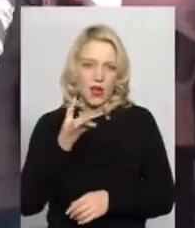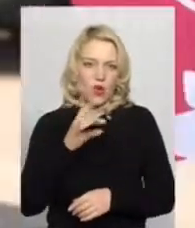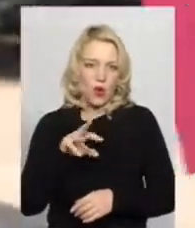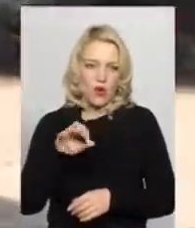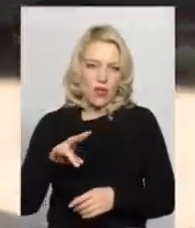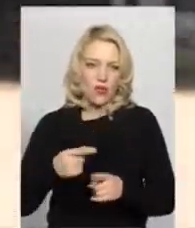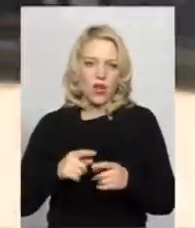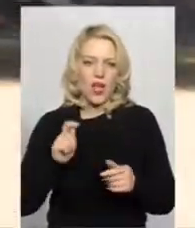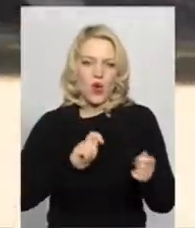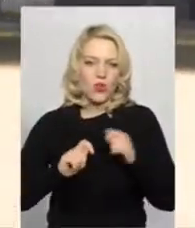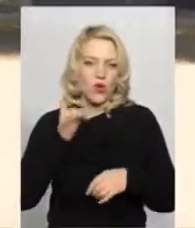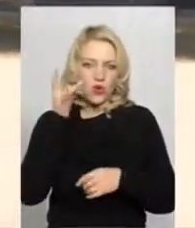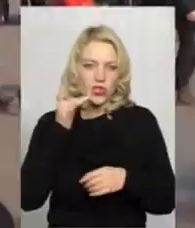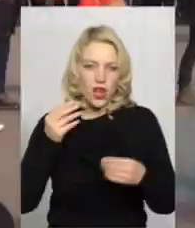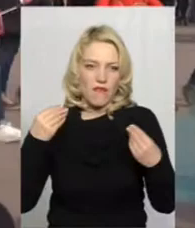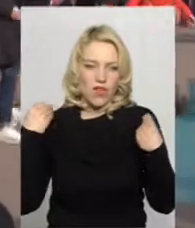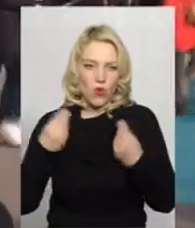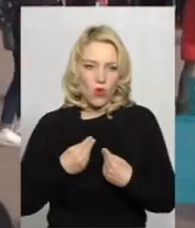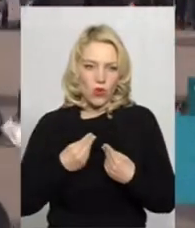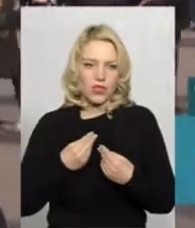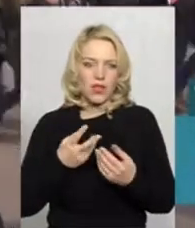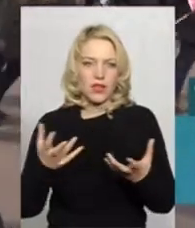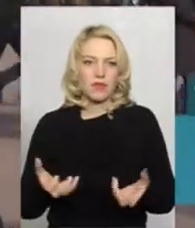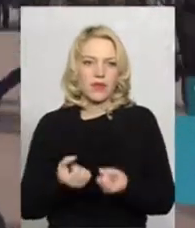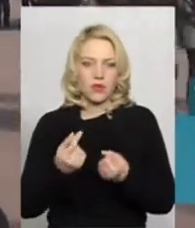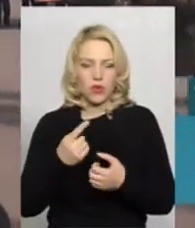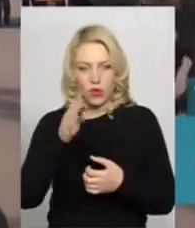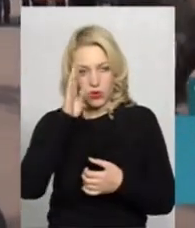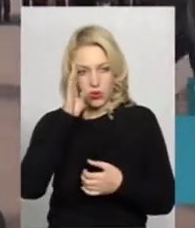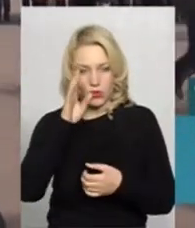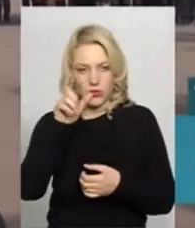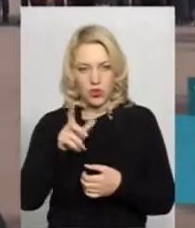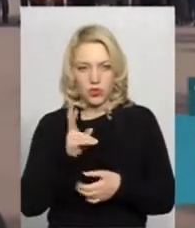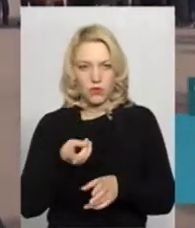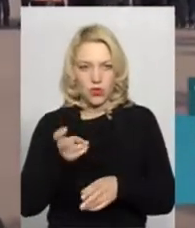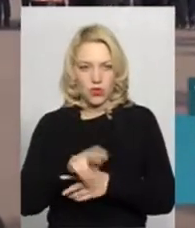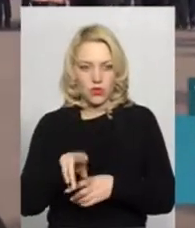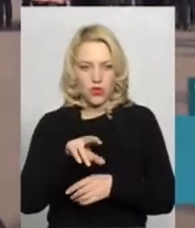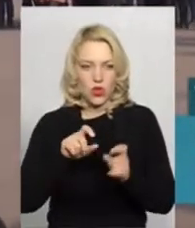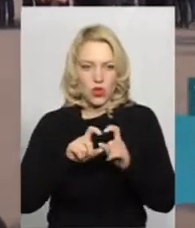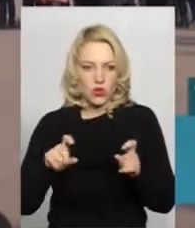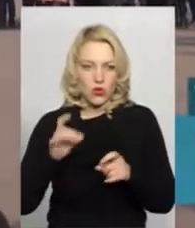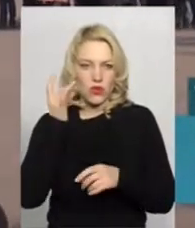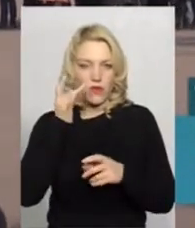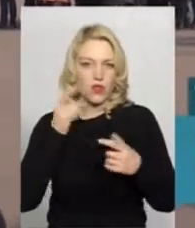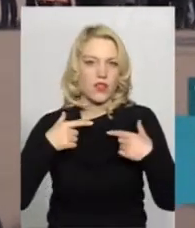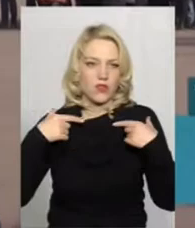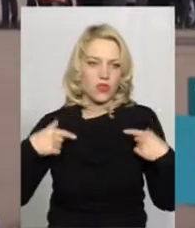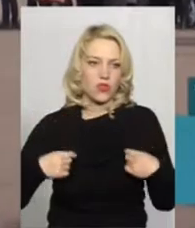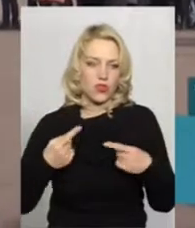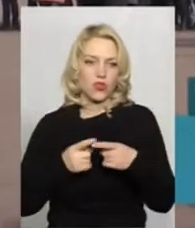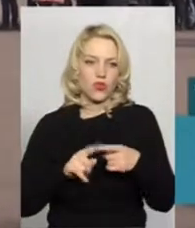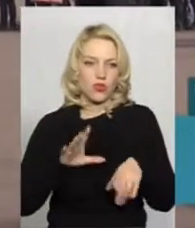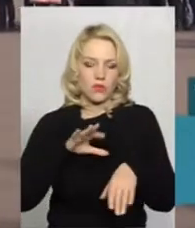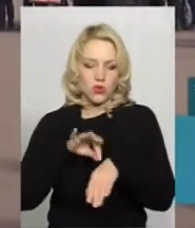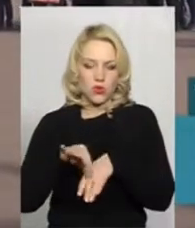підтримку жертв булінгу започаткувалась у Канаді. Одного канадського хлопчика, який прийшов до школи в рожевій сорочці, його